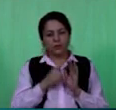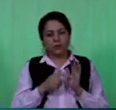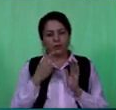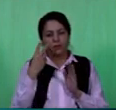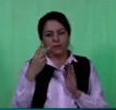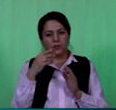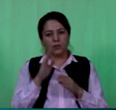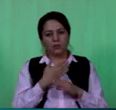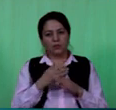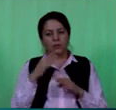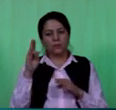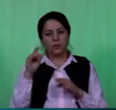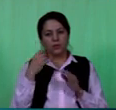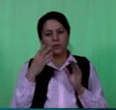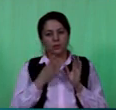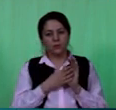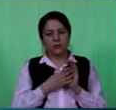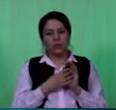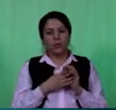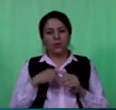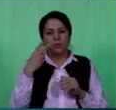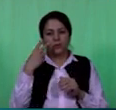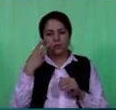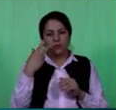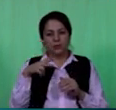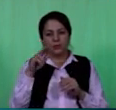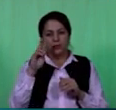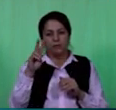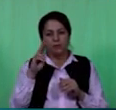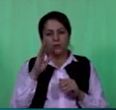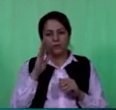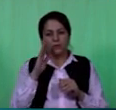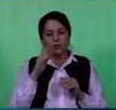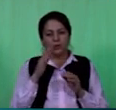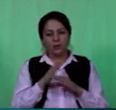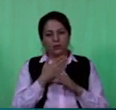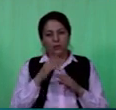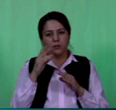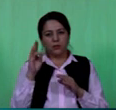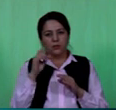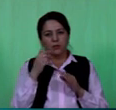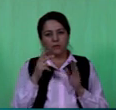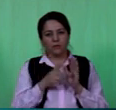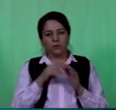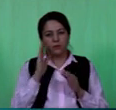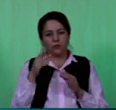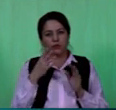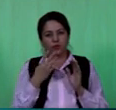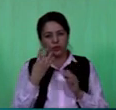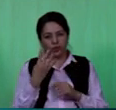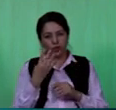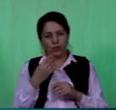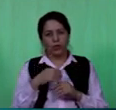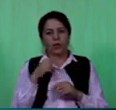9 проверяем 32 разделить на 8 будет 4 72 разделить на 9 будет 8